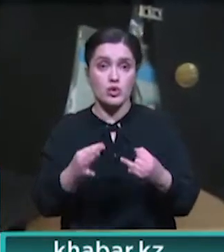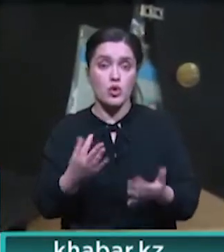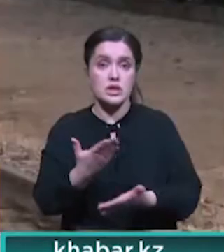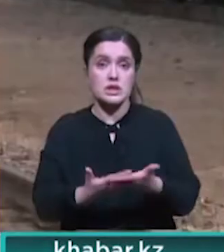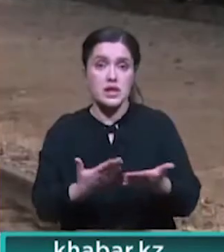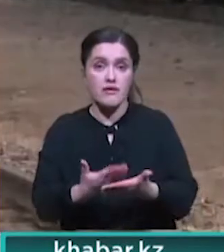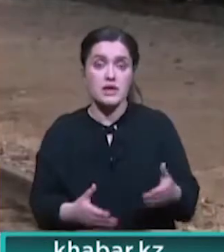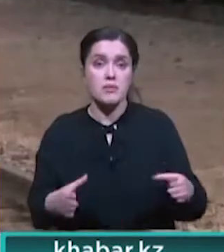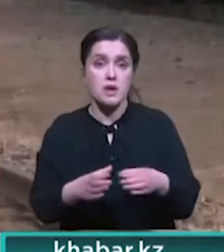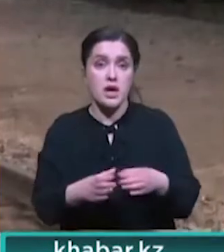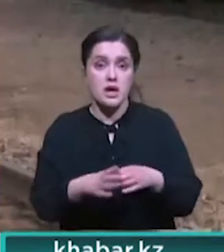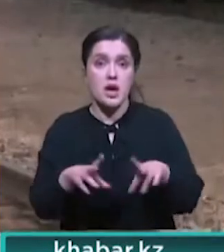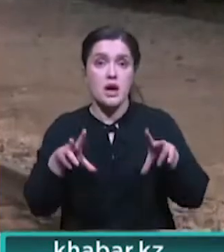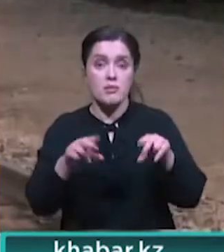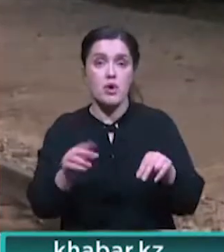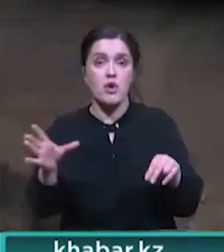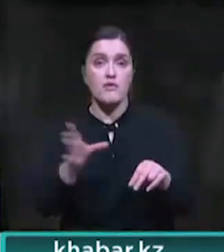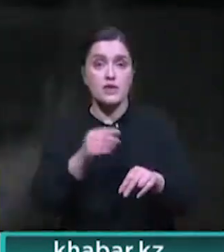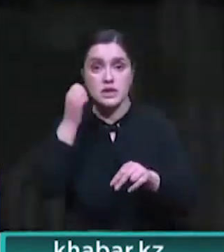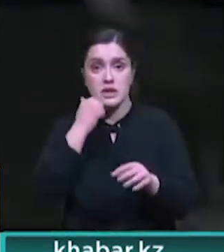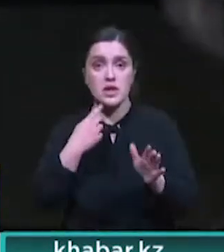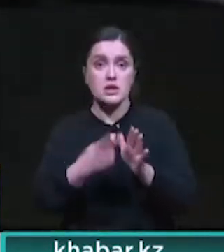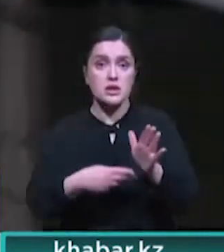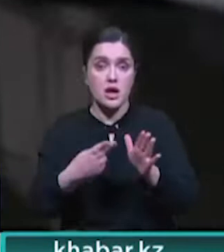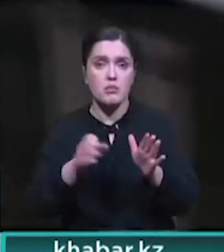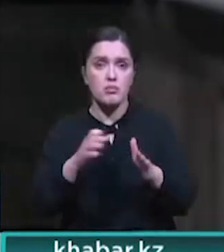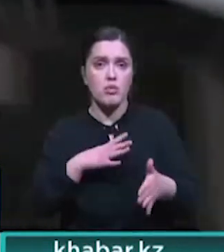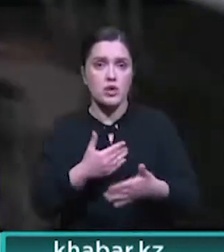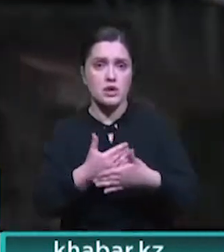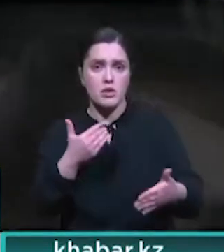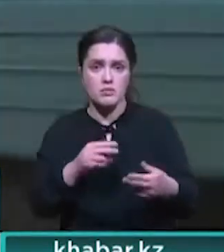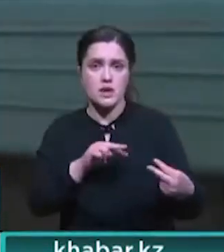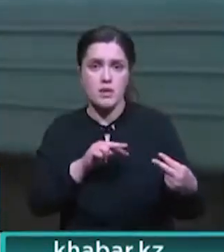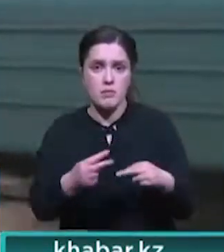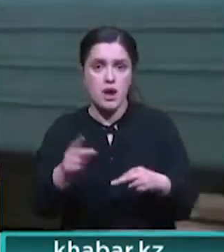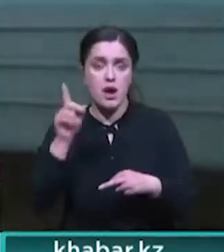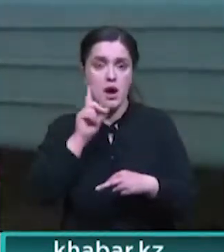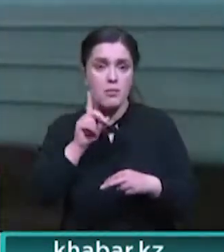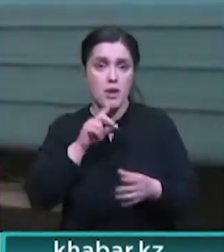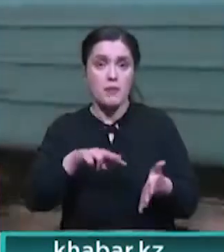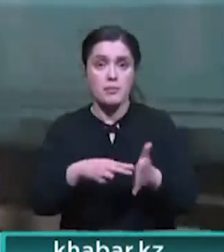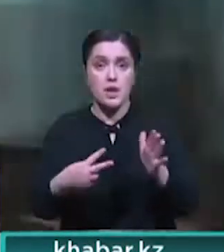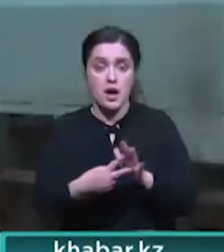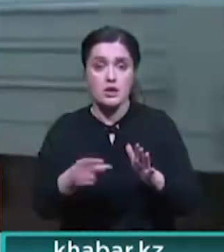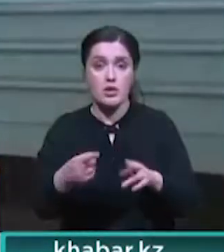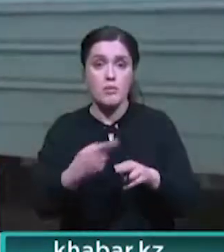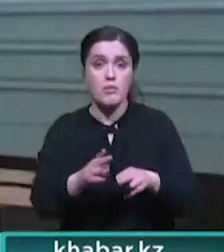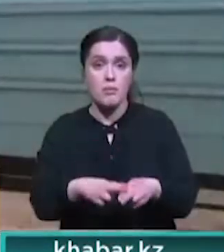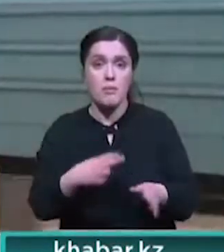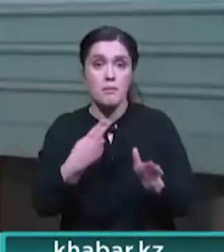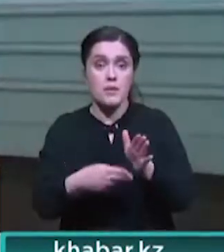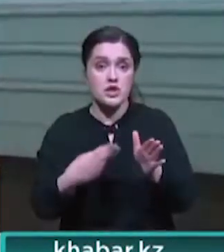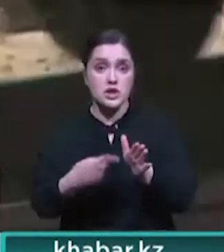при этом советник подряд найар компании заверил что все старые поезда могут досрочно заменить ну а пока согласно плану